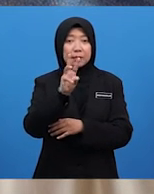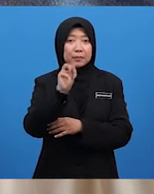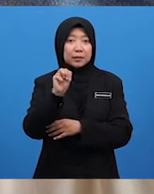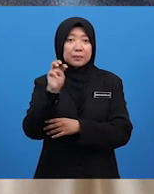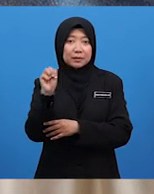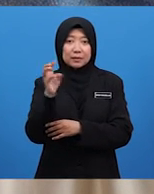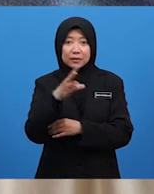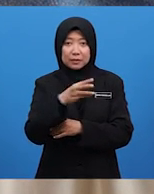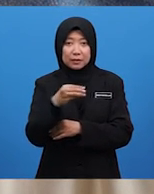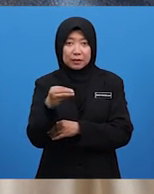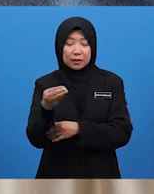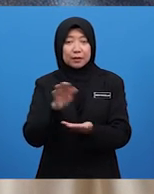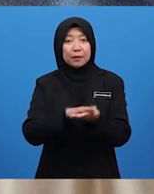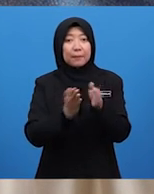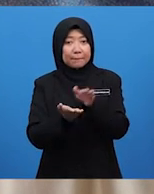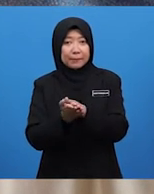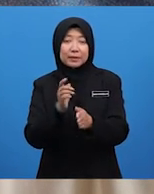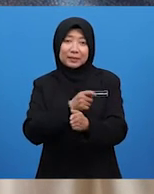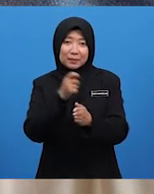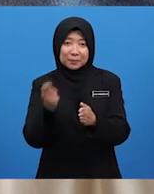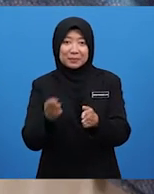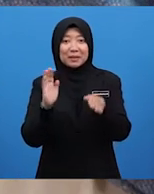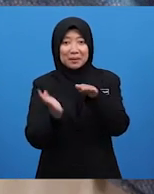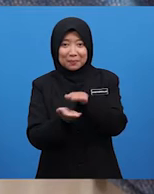dan lipat tepi lapik.